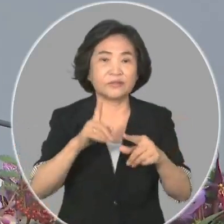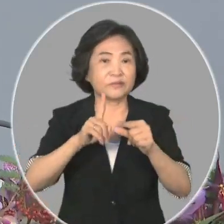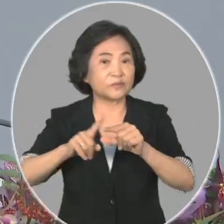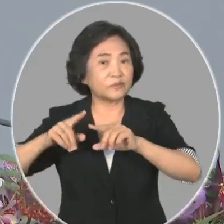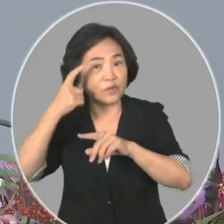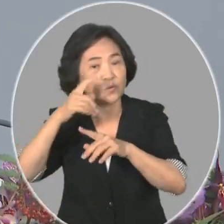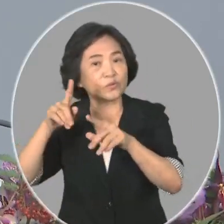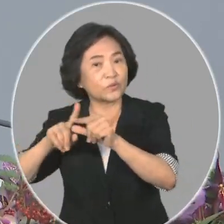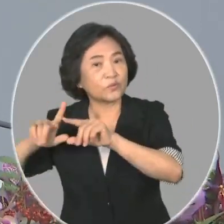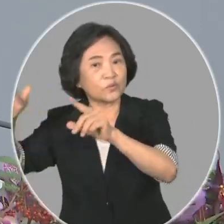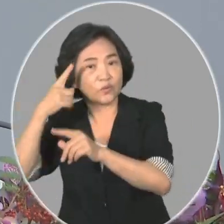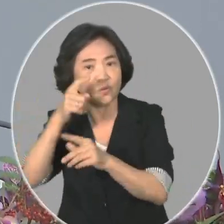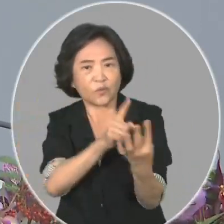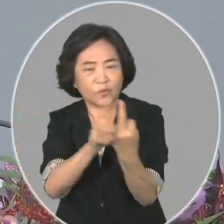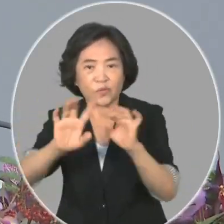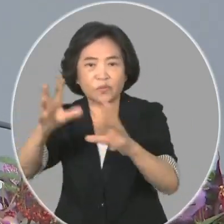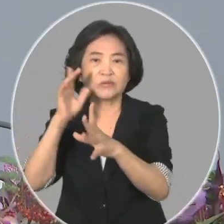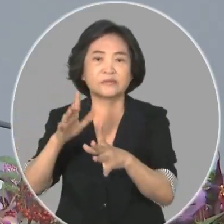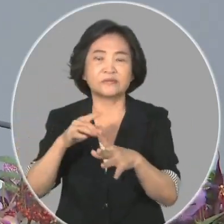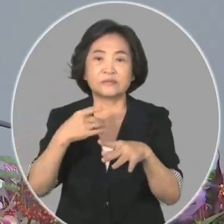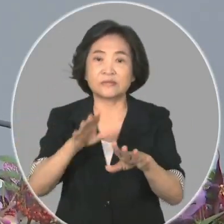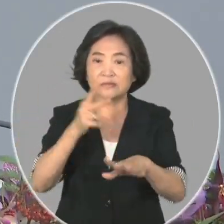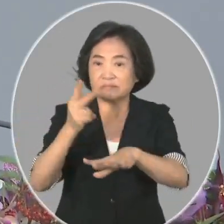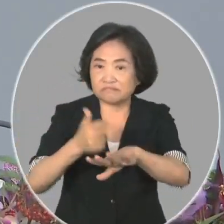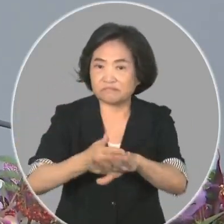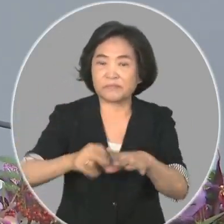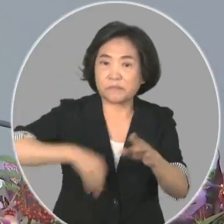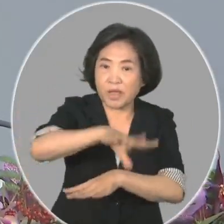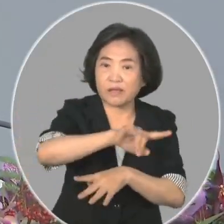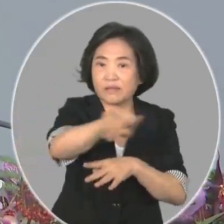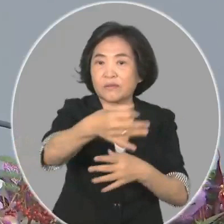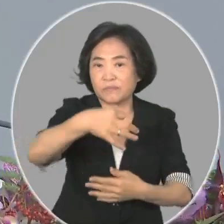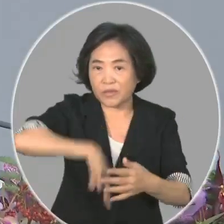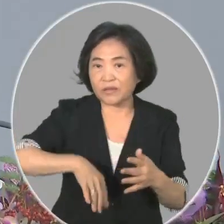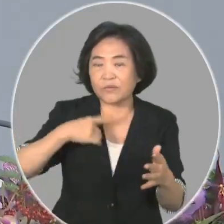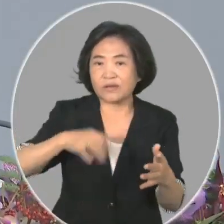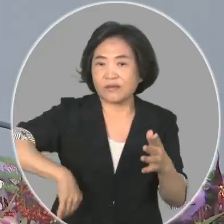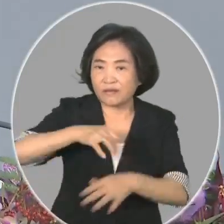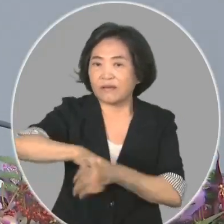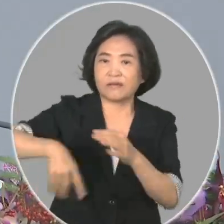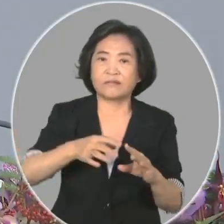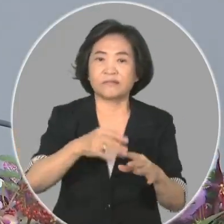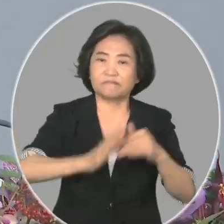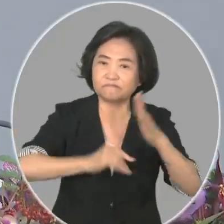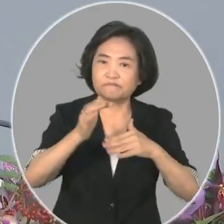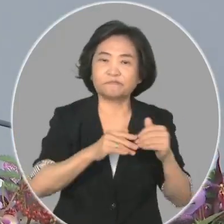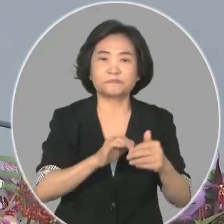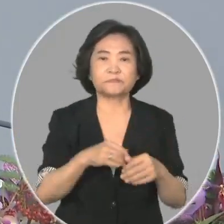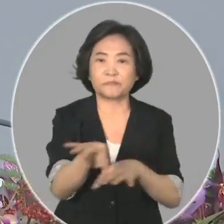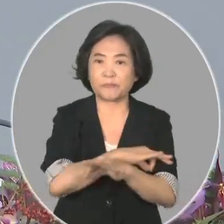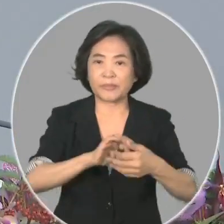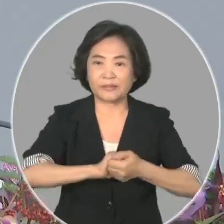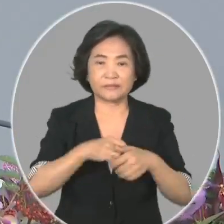流，透过前端技术合作、相互投资以及金融支持等方法，建立更具